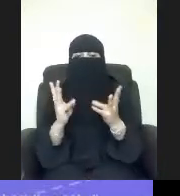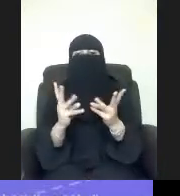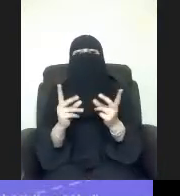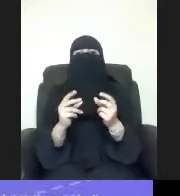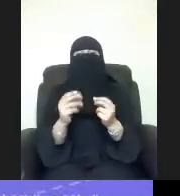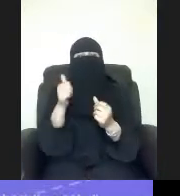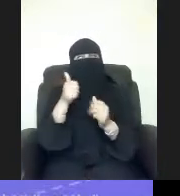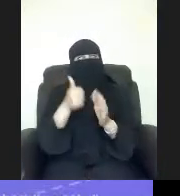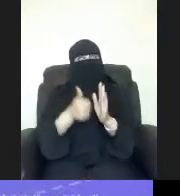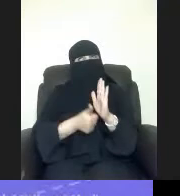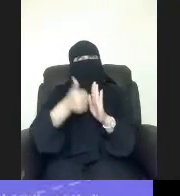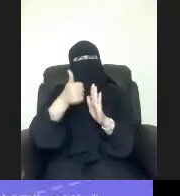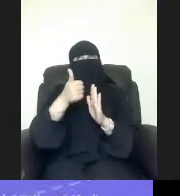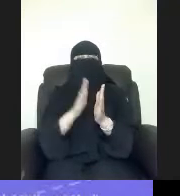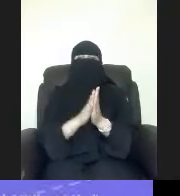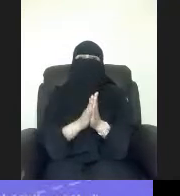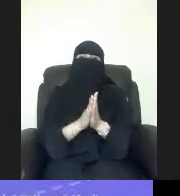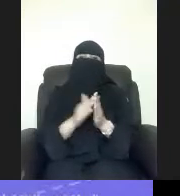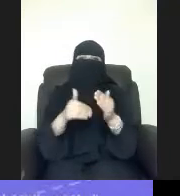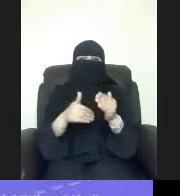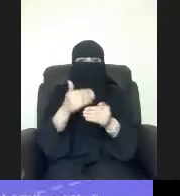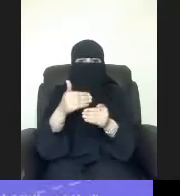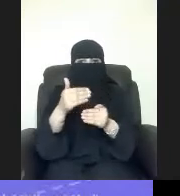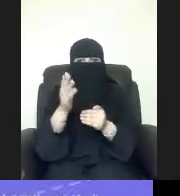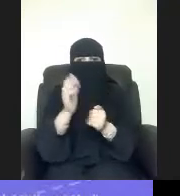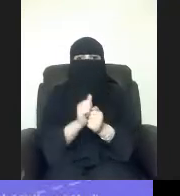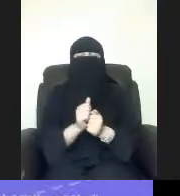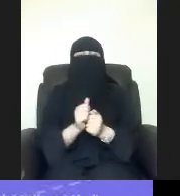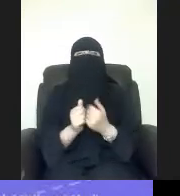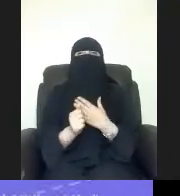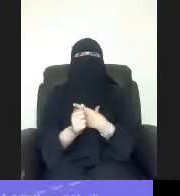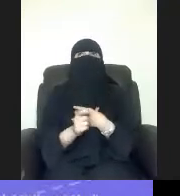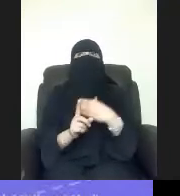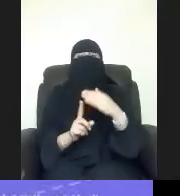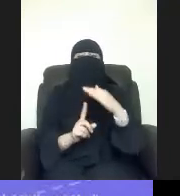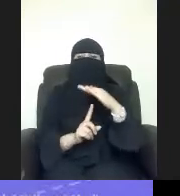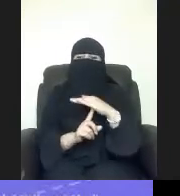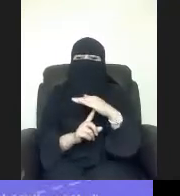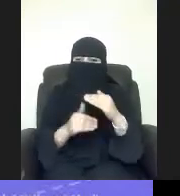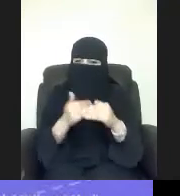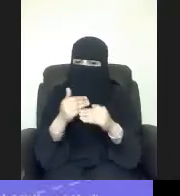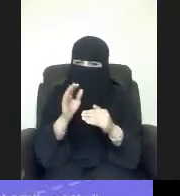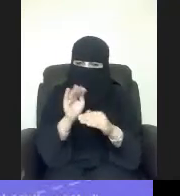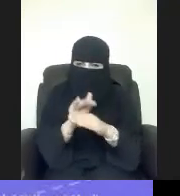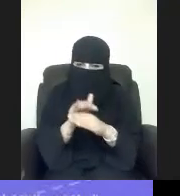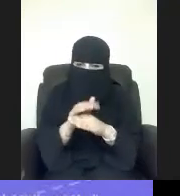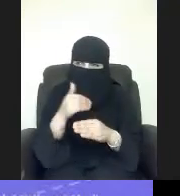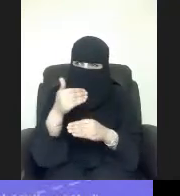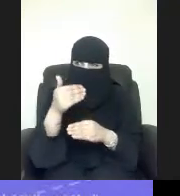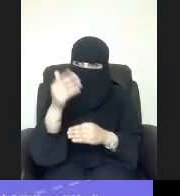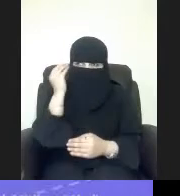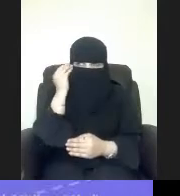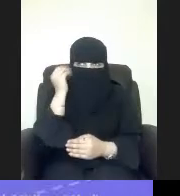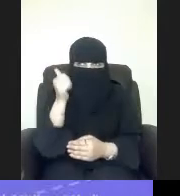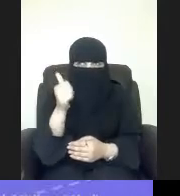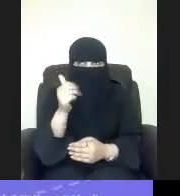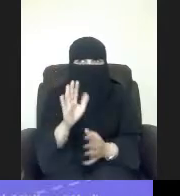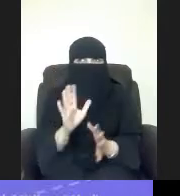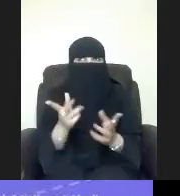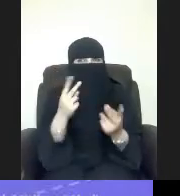ومن يتابع ندوات الثورة الصناعية الرابعة وإلى آخره الـ